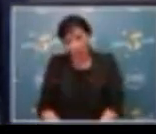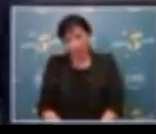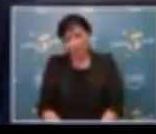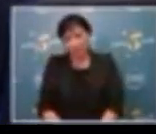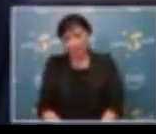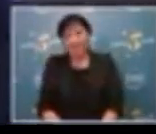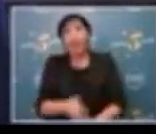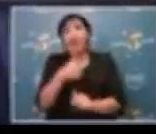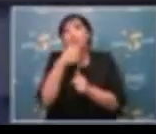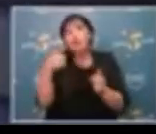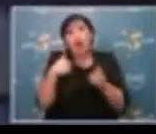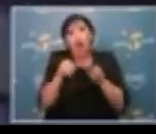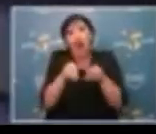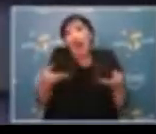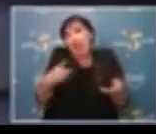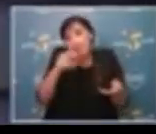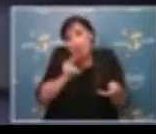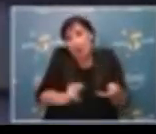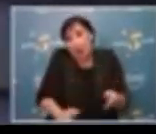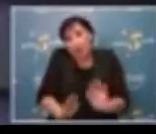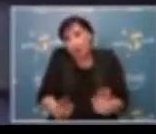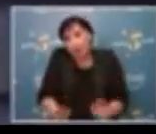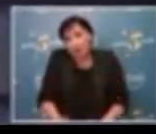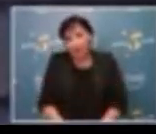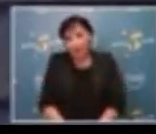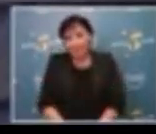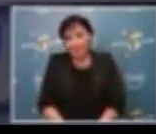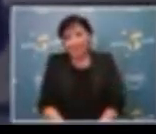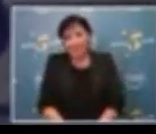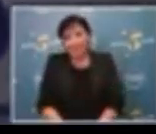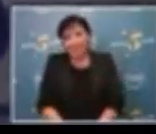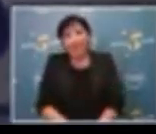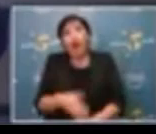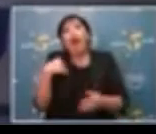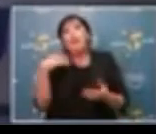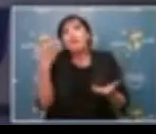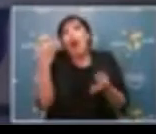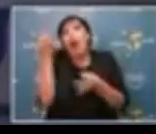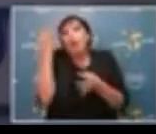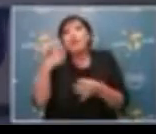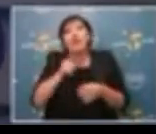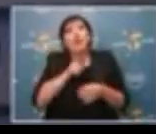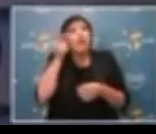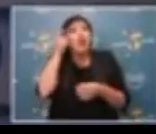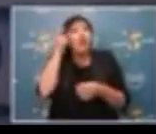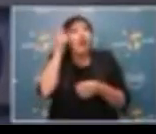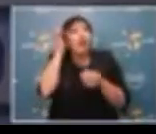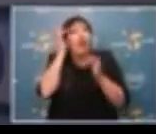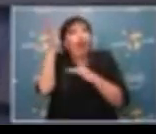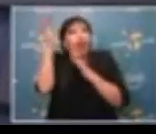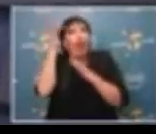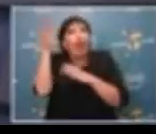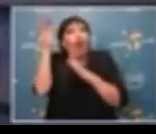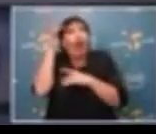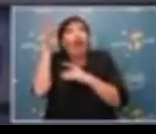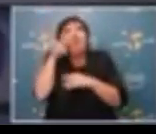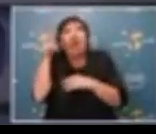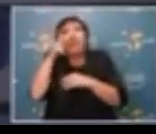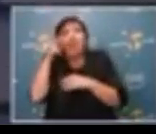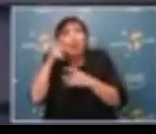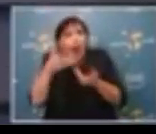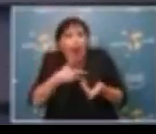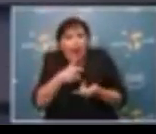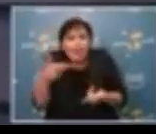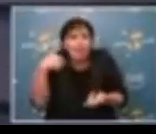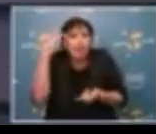Ho letto solo un libro. E intanto mi convinco, il mio cervello si convince di cose che non esistono. Ho